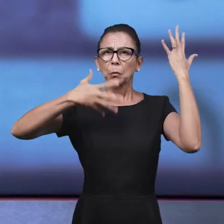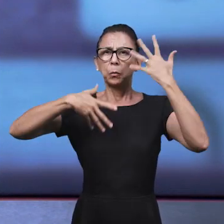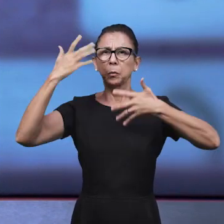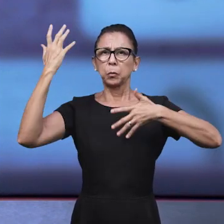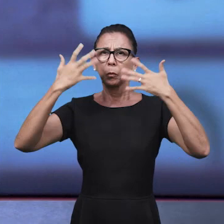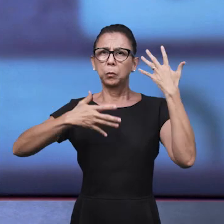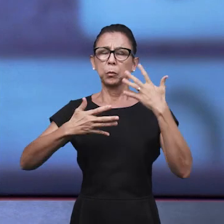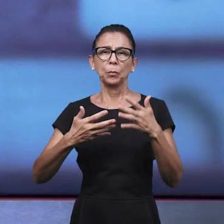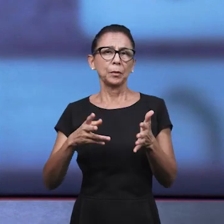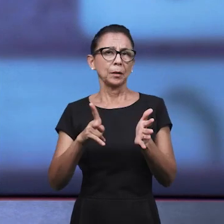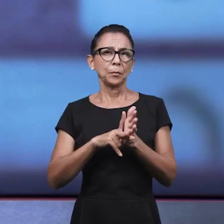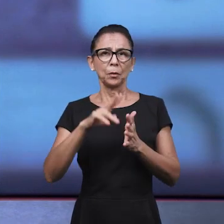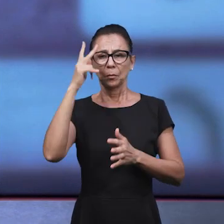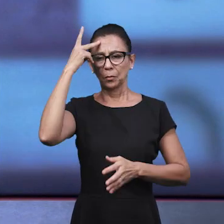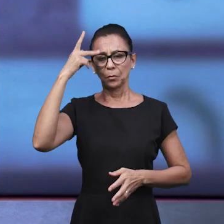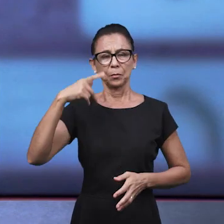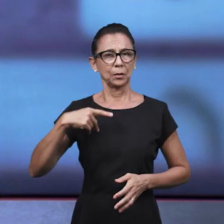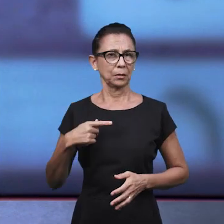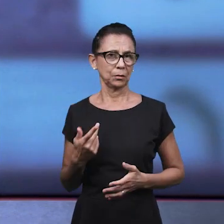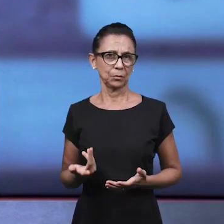préparer un peu au futur